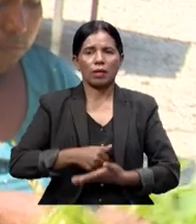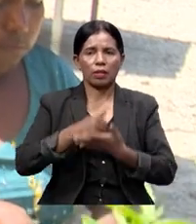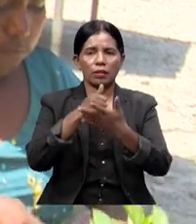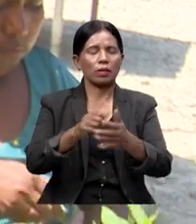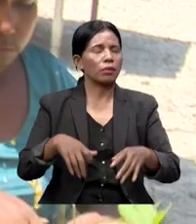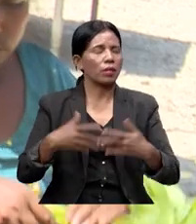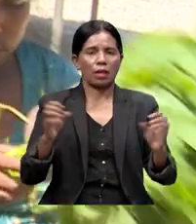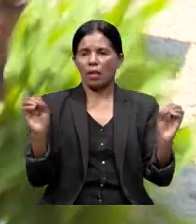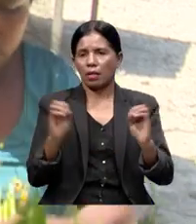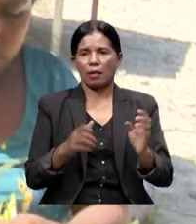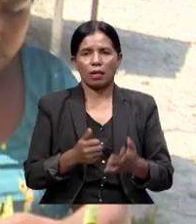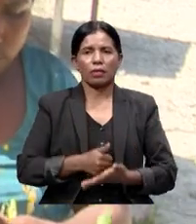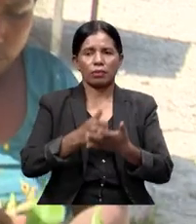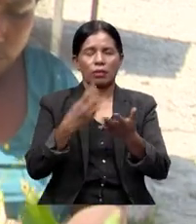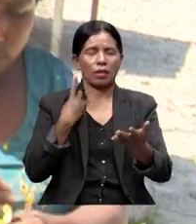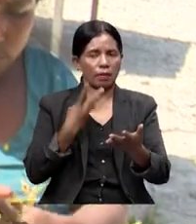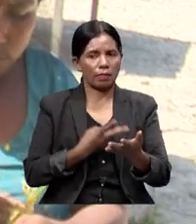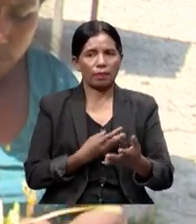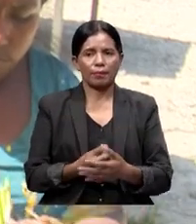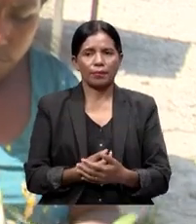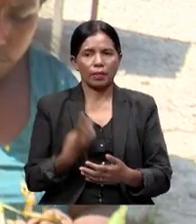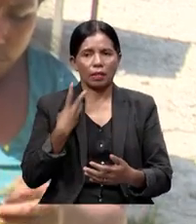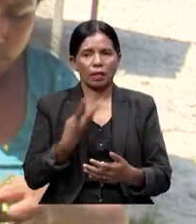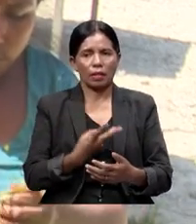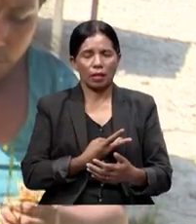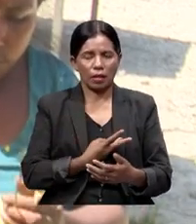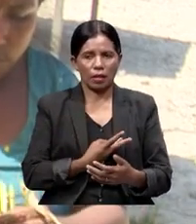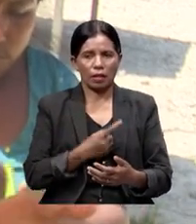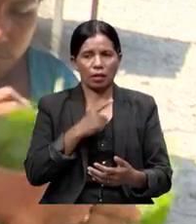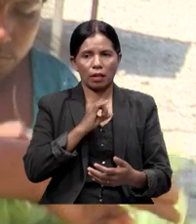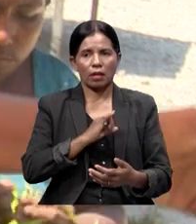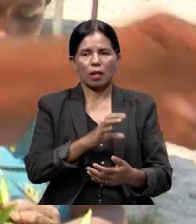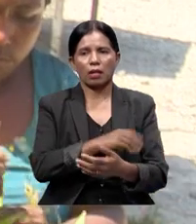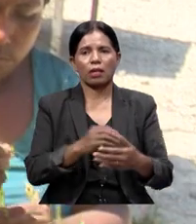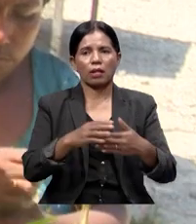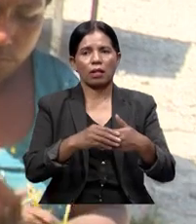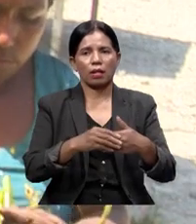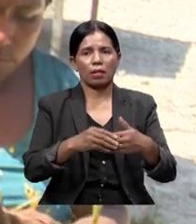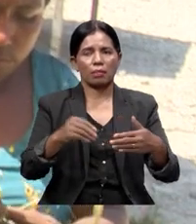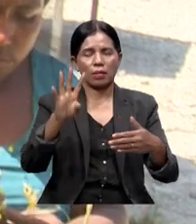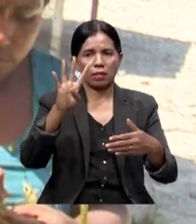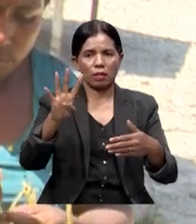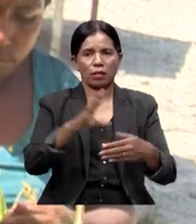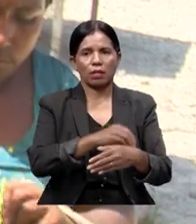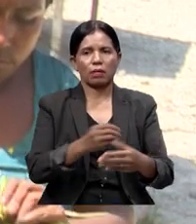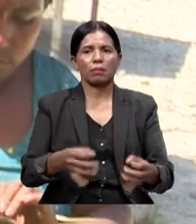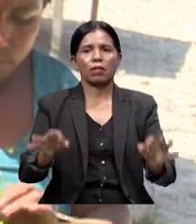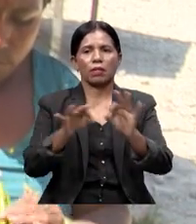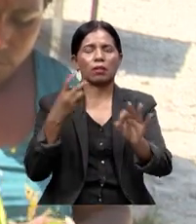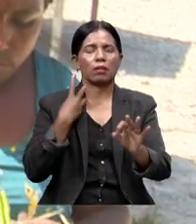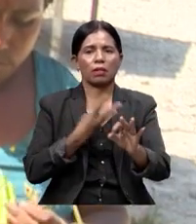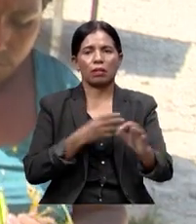hanusar laiha. Latau mata nami. Antau ami dunu cuma nga malu ene, hau $4, hotu $2, hambaro. Hau de bene importante ba ita,